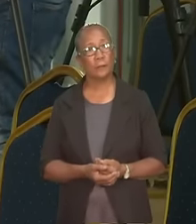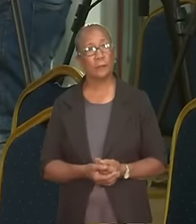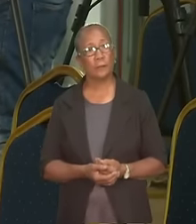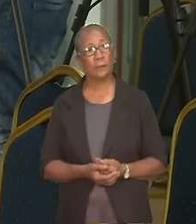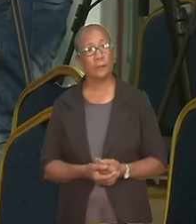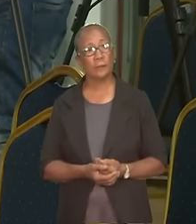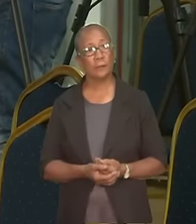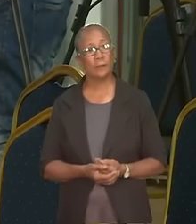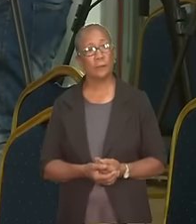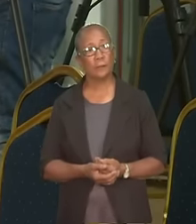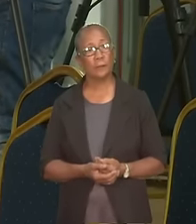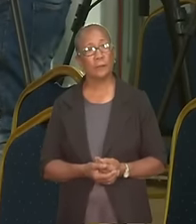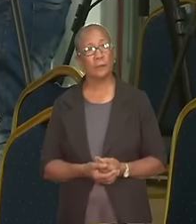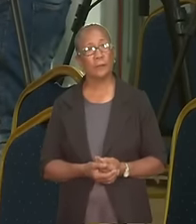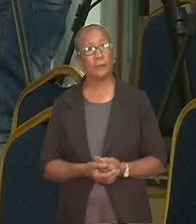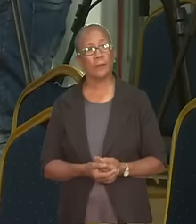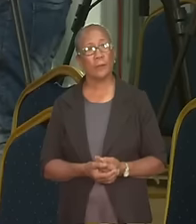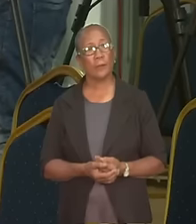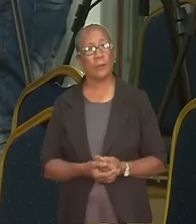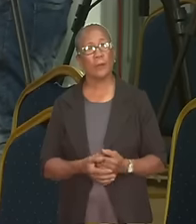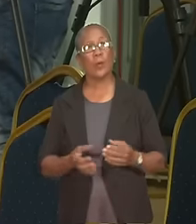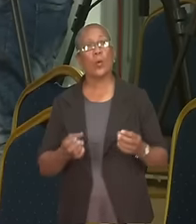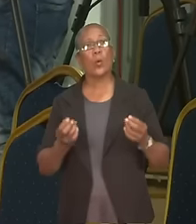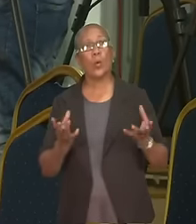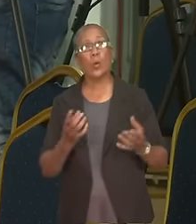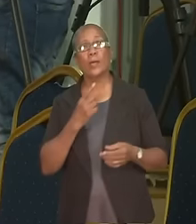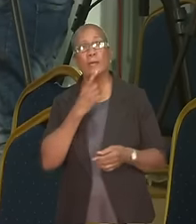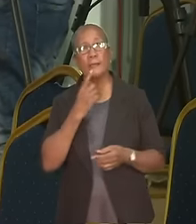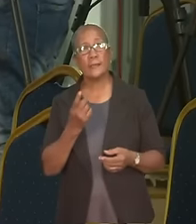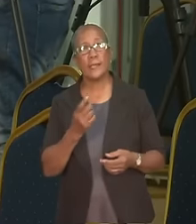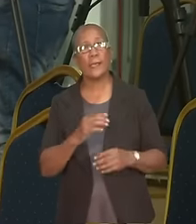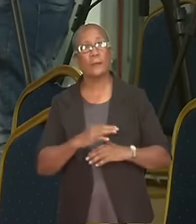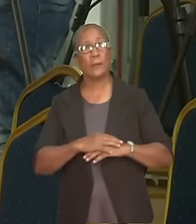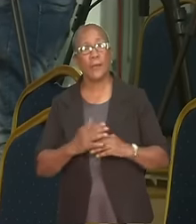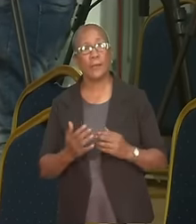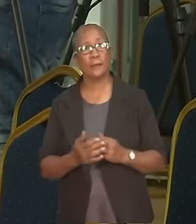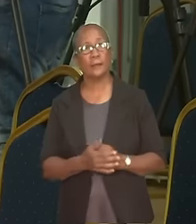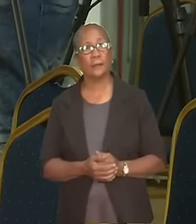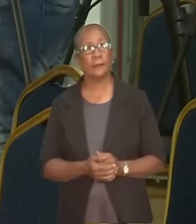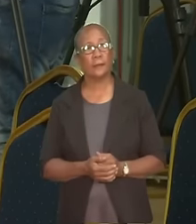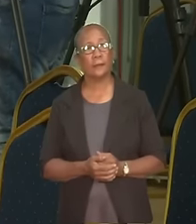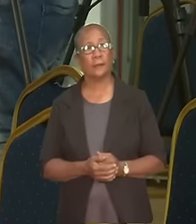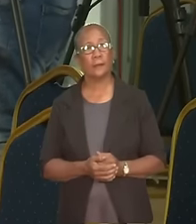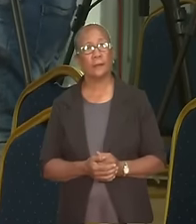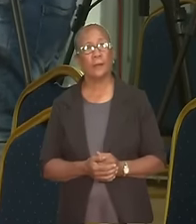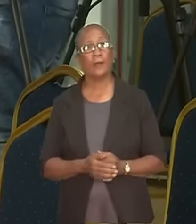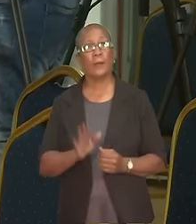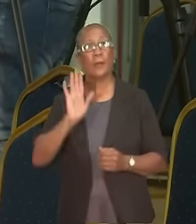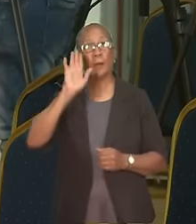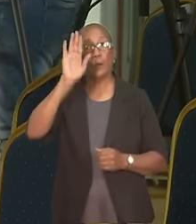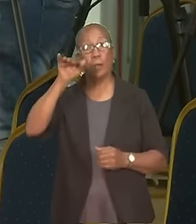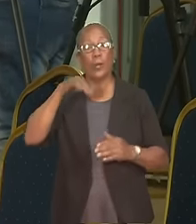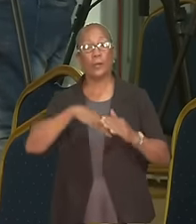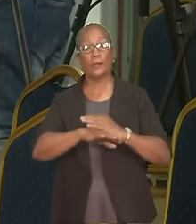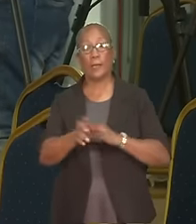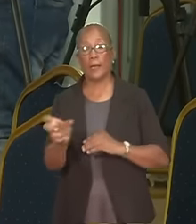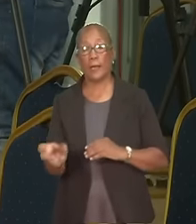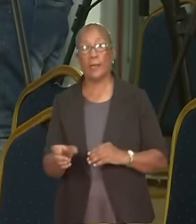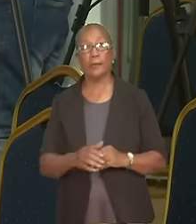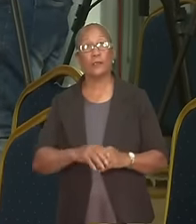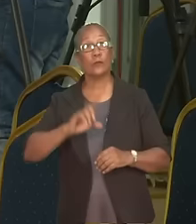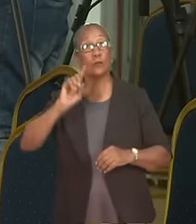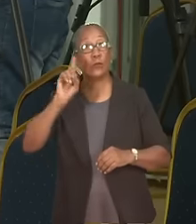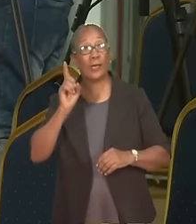Hoe staat het met de buitenlanders, vooral